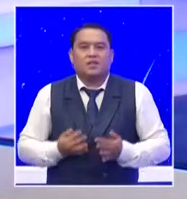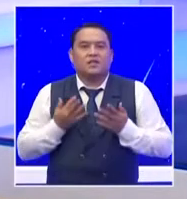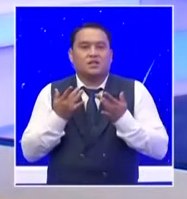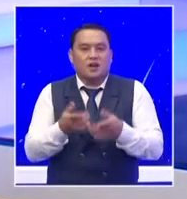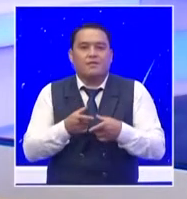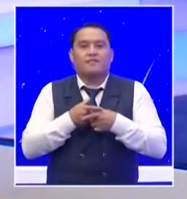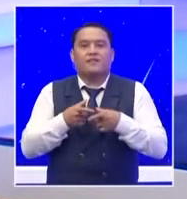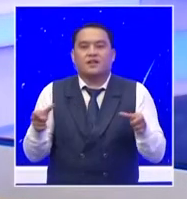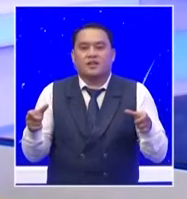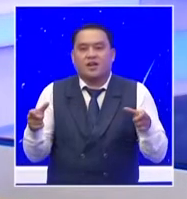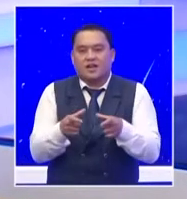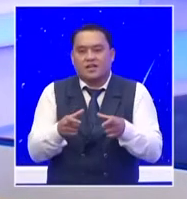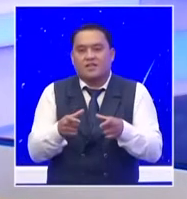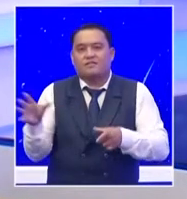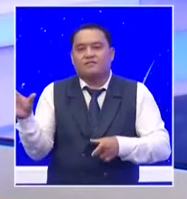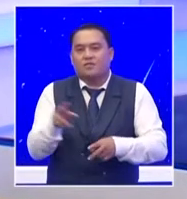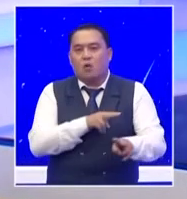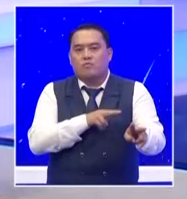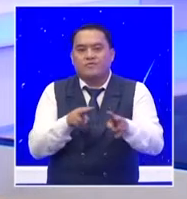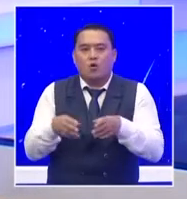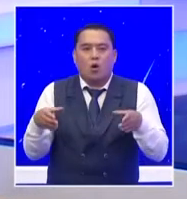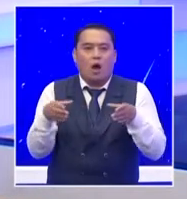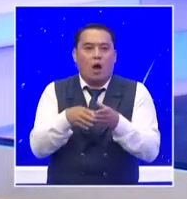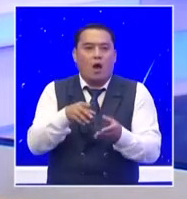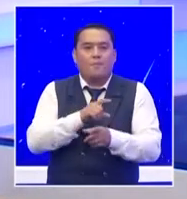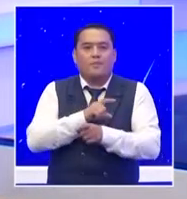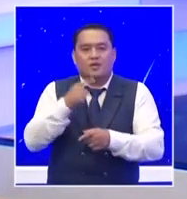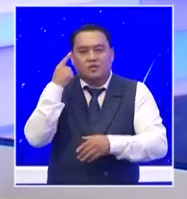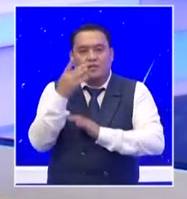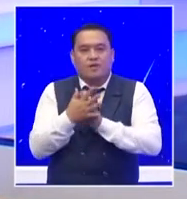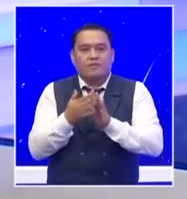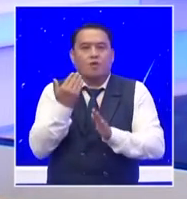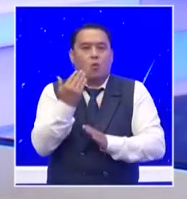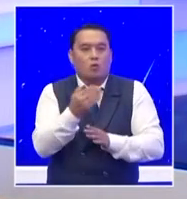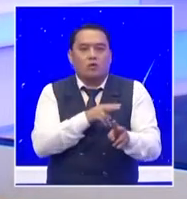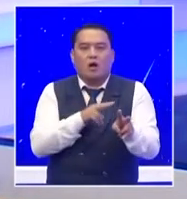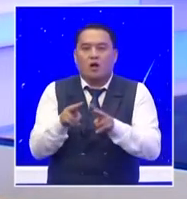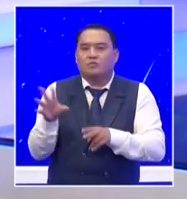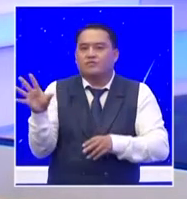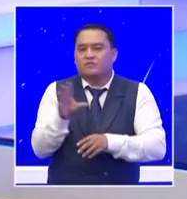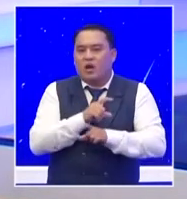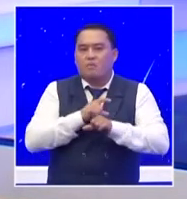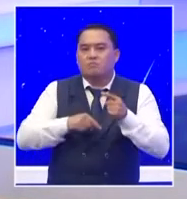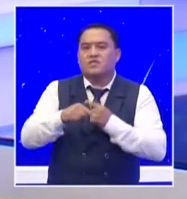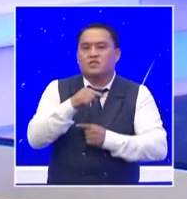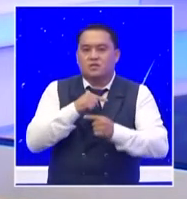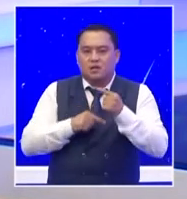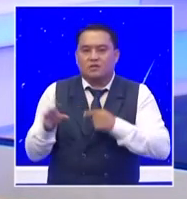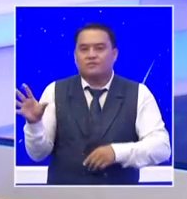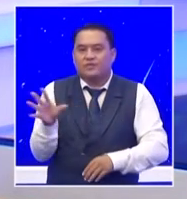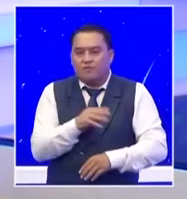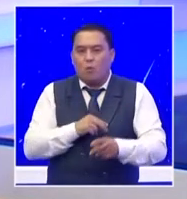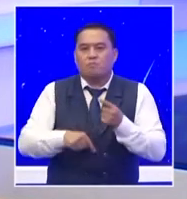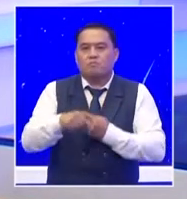Требования карантина для всех едины. Мониторинговые группы должны быть объективны и должны одинаково контролировать все субъекты малого и среднего